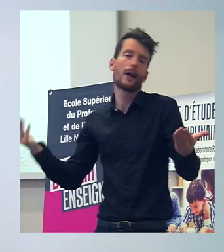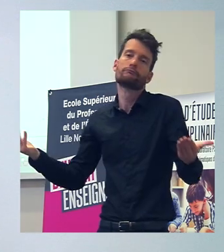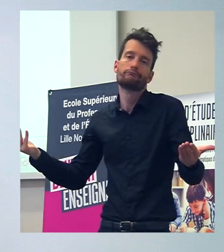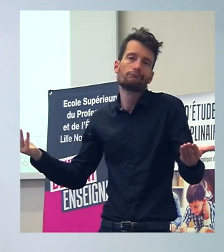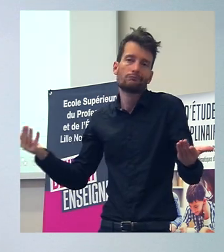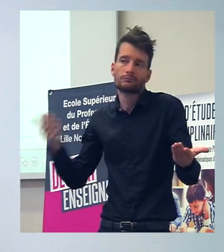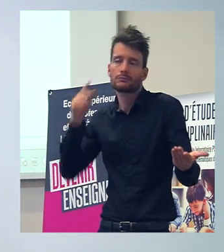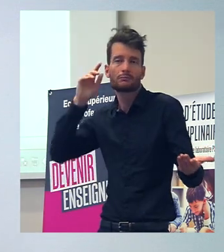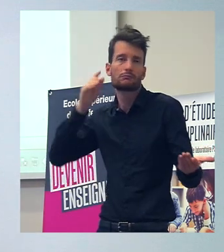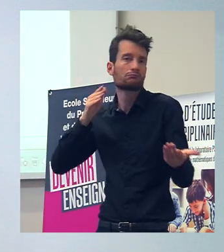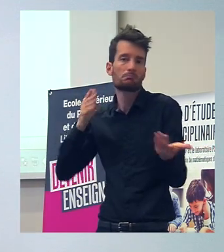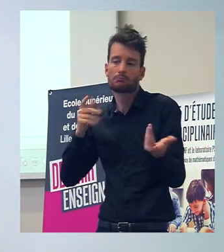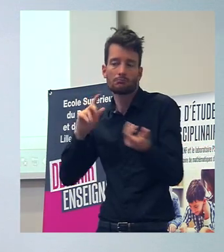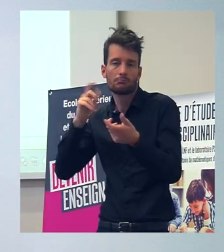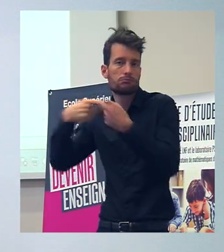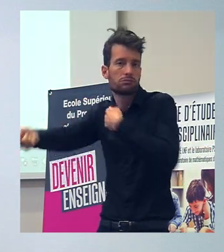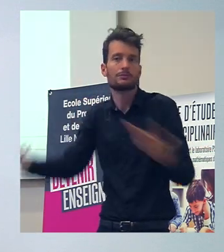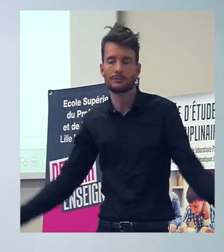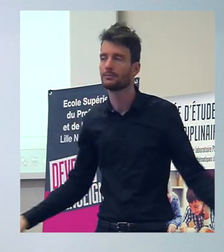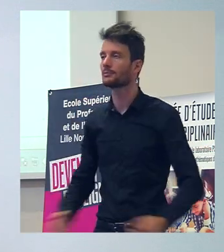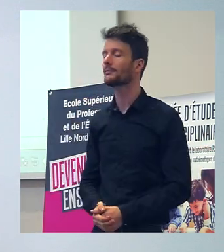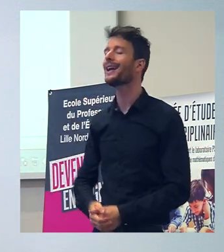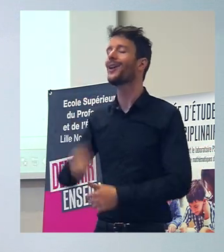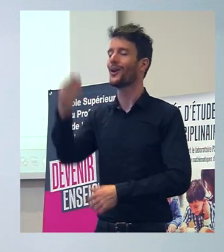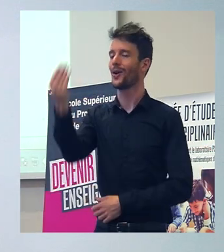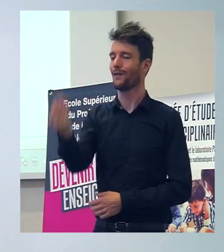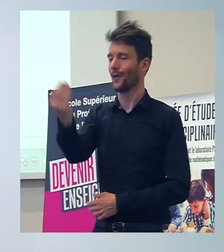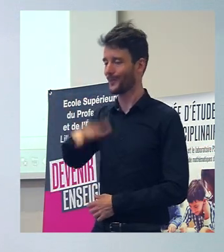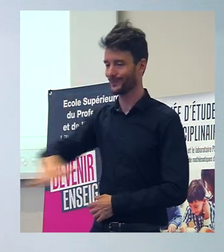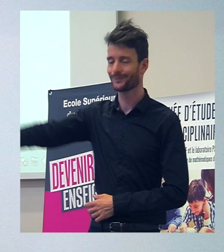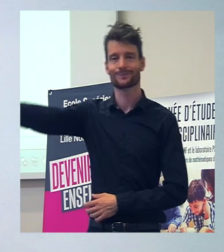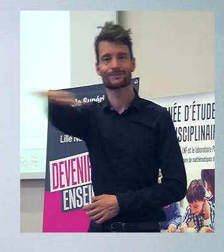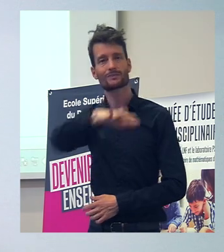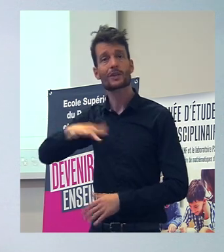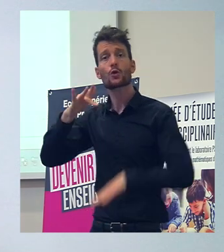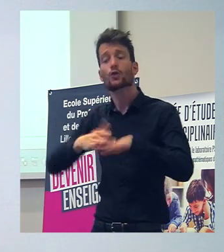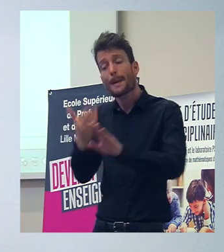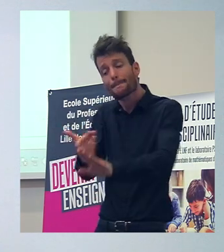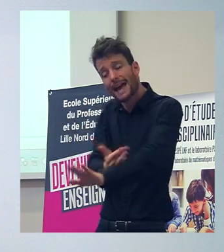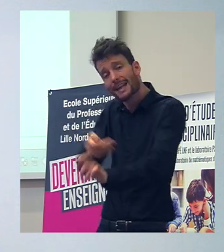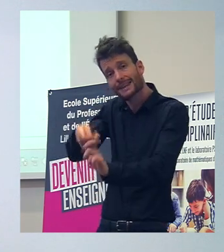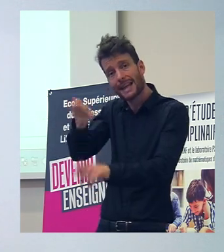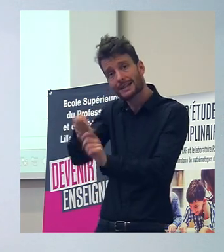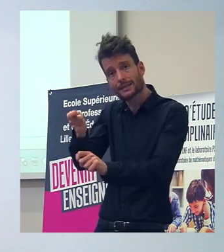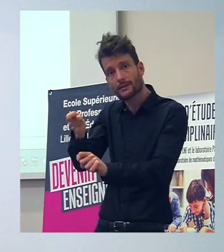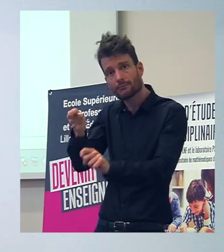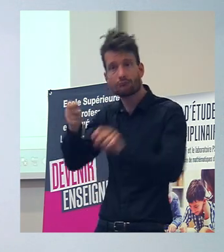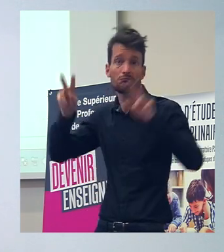On a mis tous les enfants donc devant un pré-test. Le pré-test était un dilemme